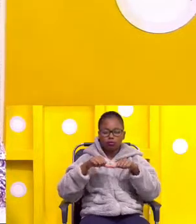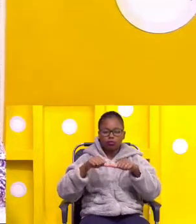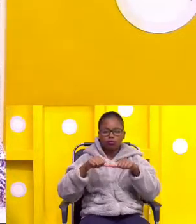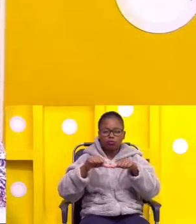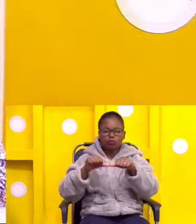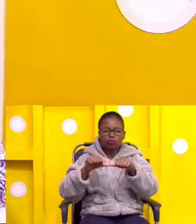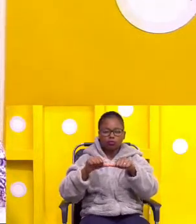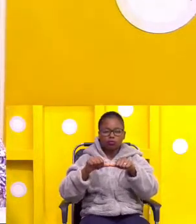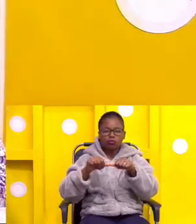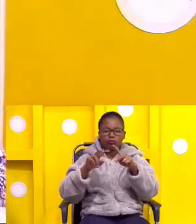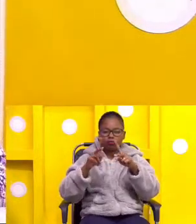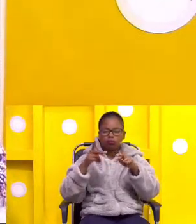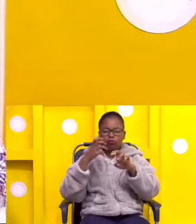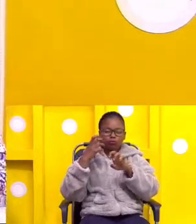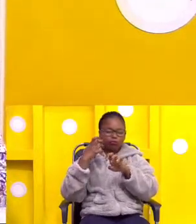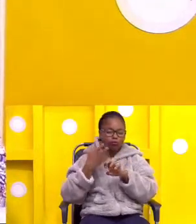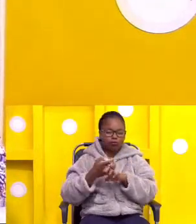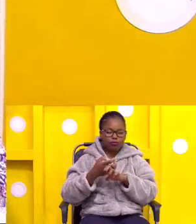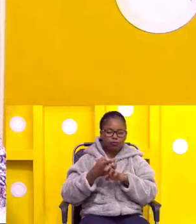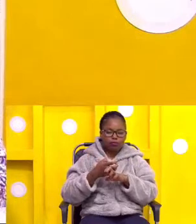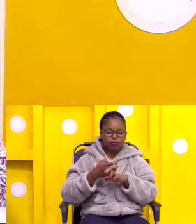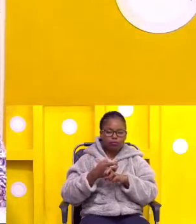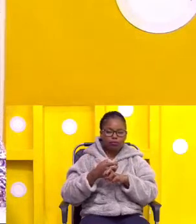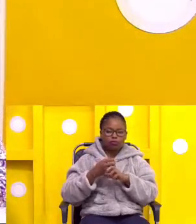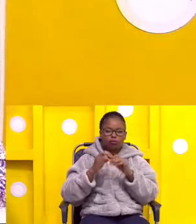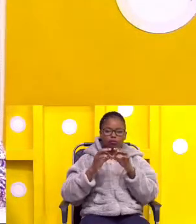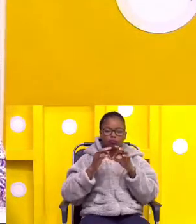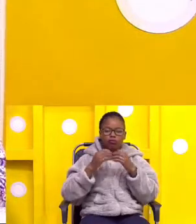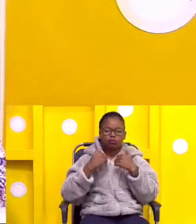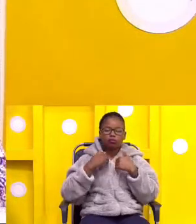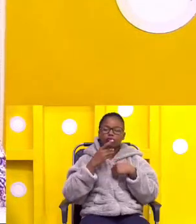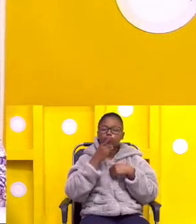No egutura kodo komo. Kui nyota.